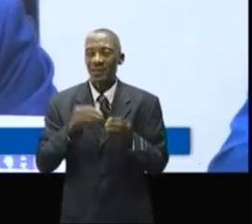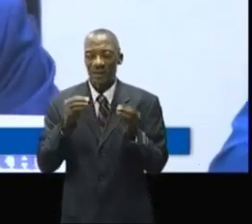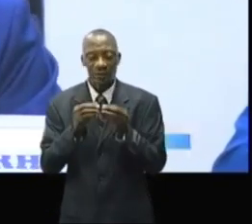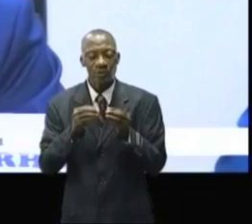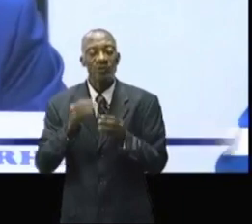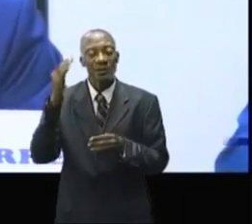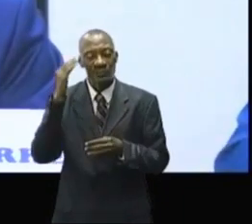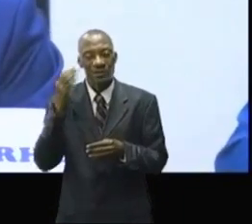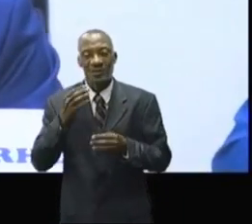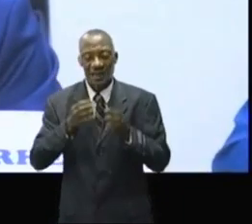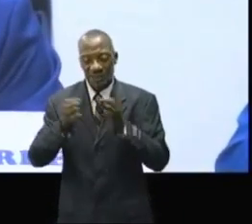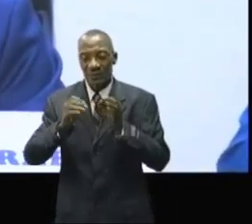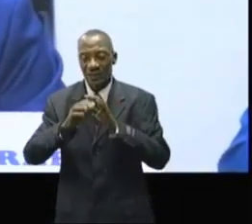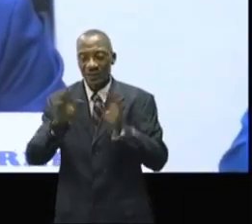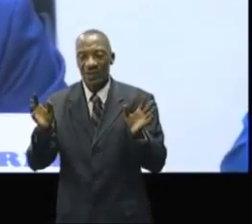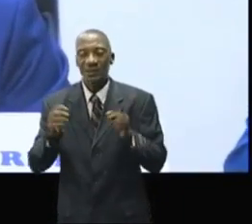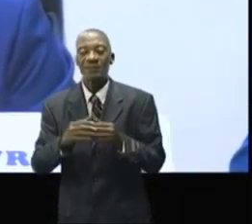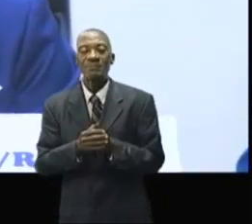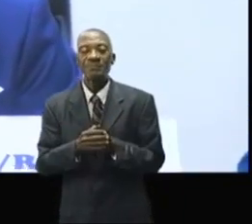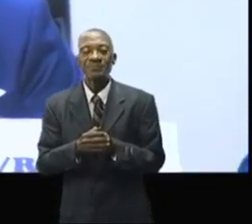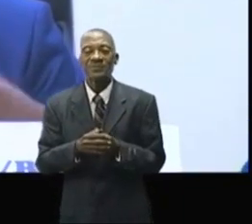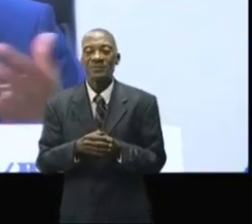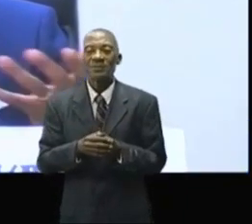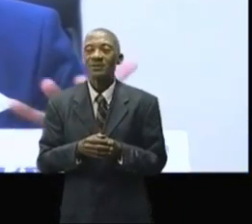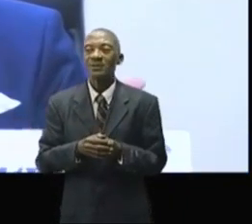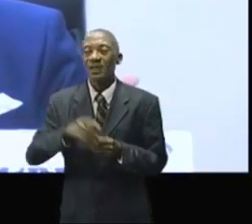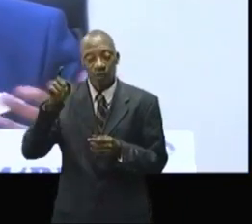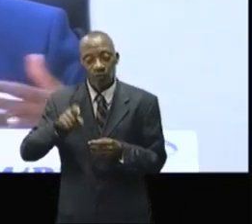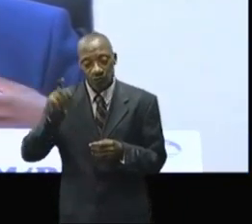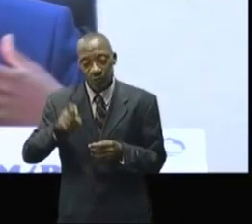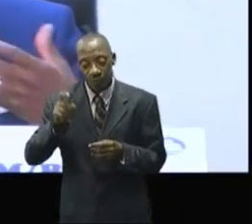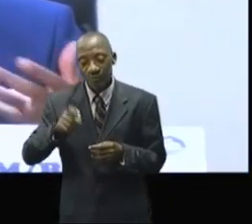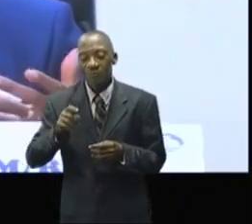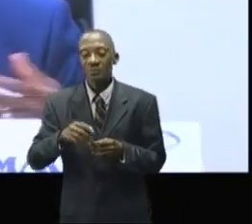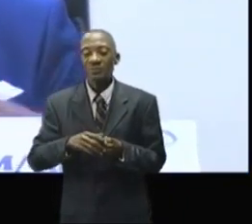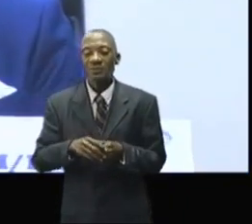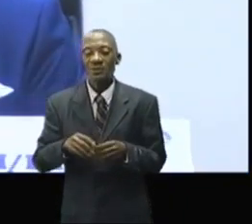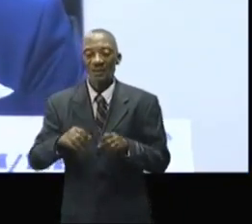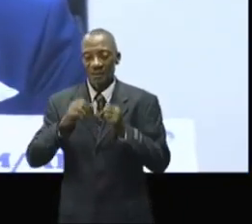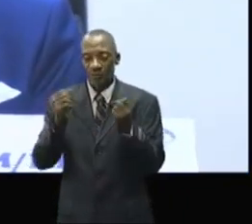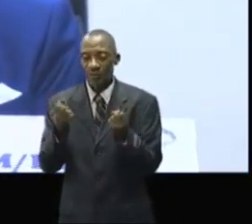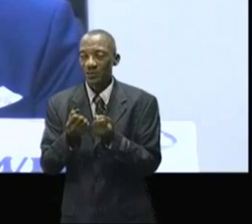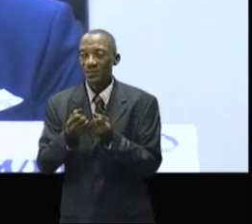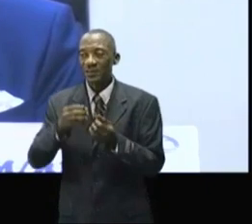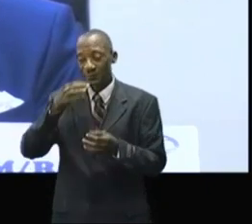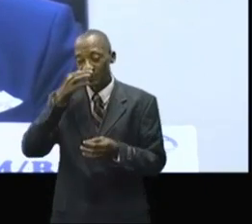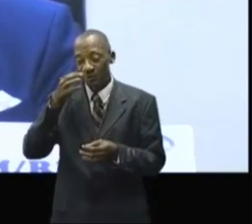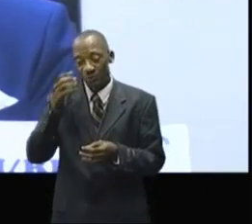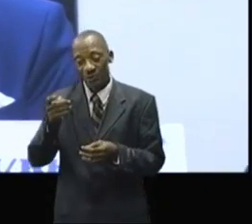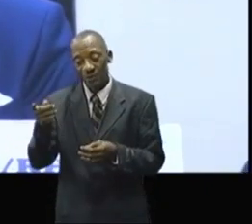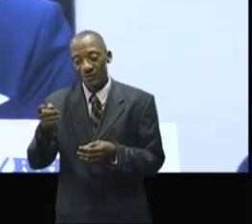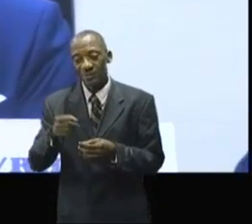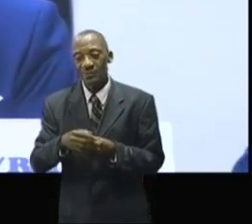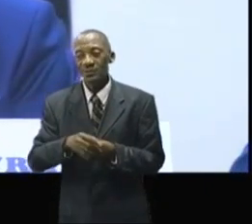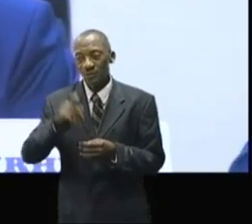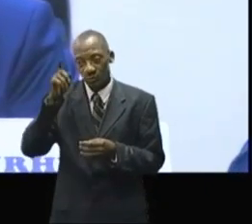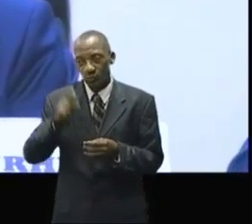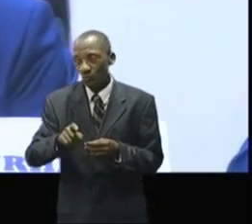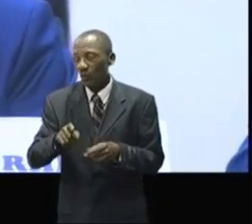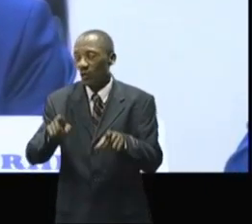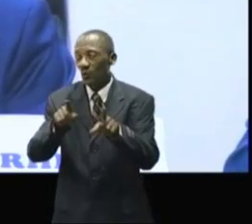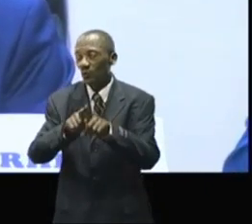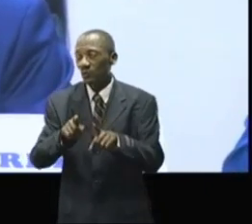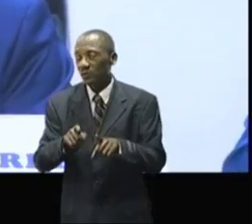assure un réinvestissement dans le matériel, les équipements de la régie des eaux, et donc on assure